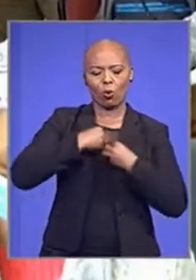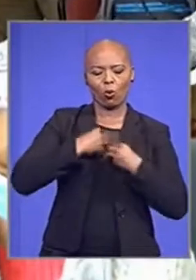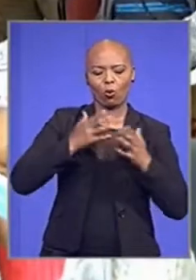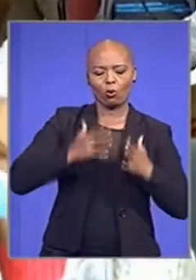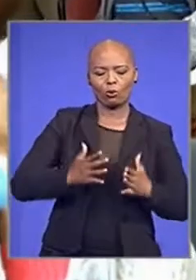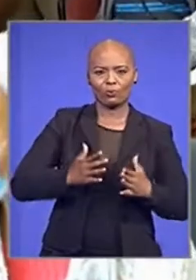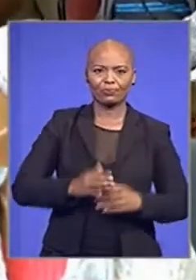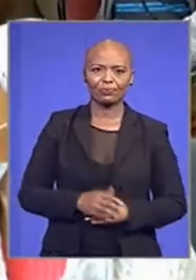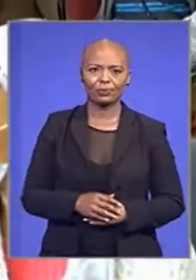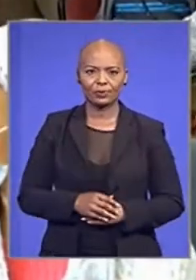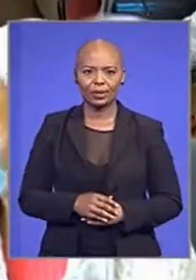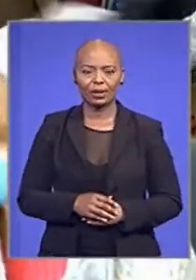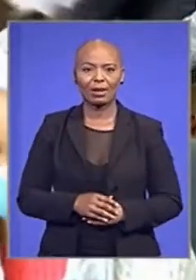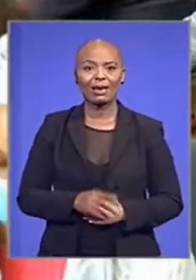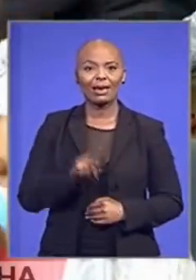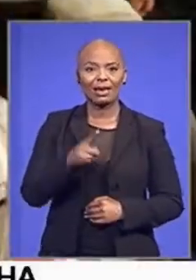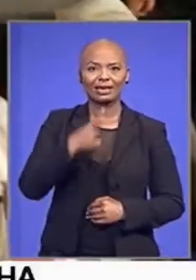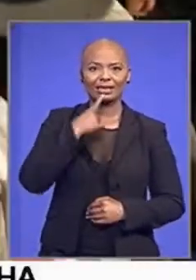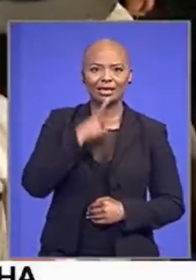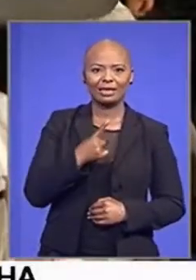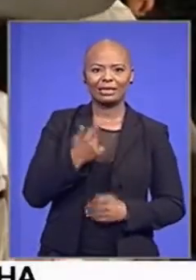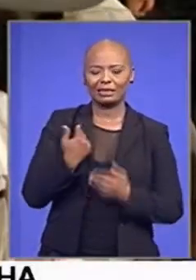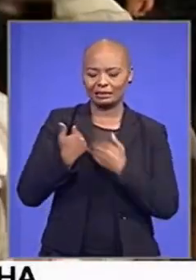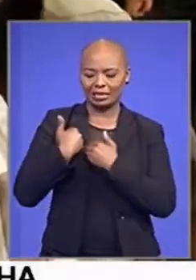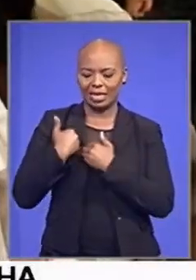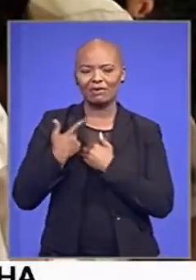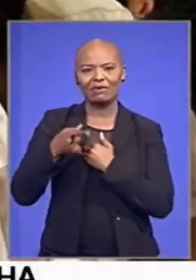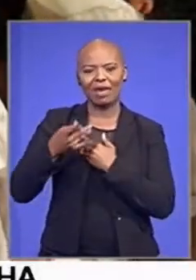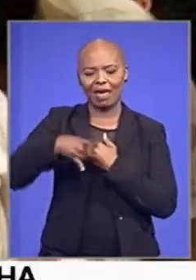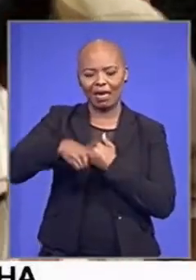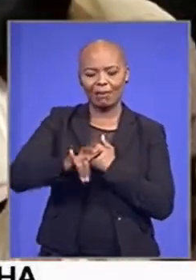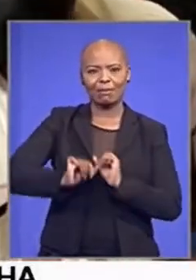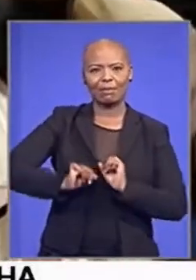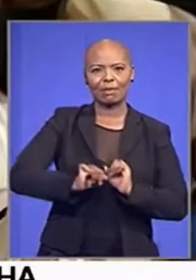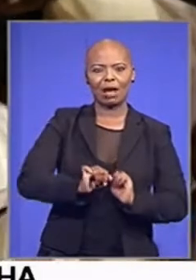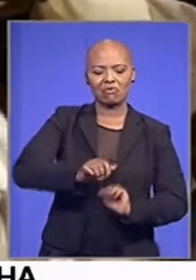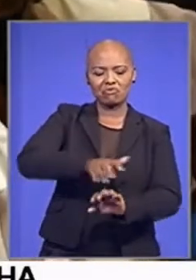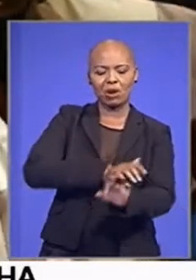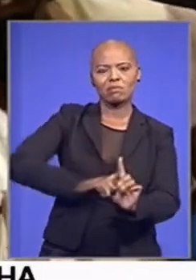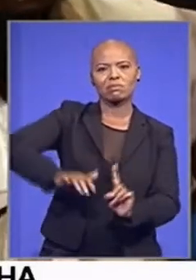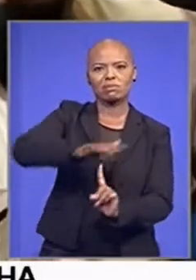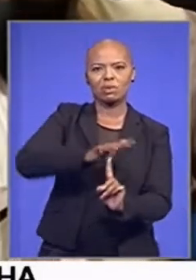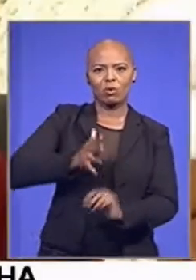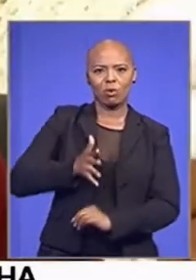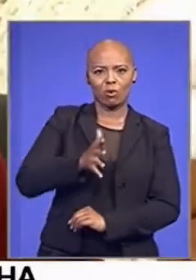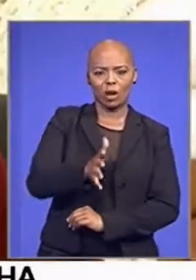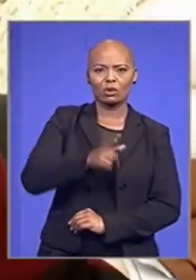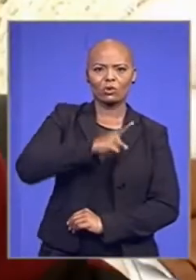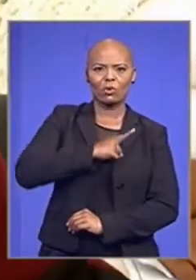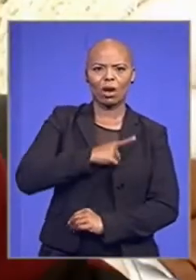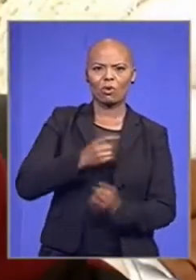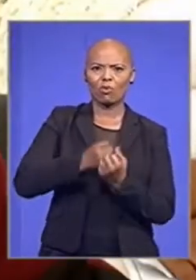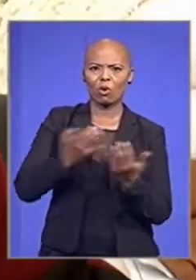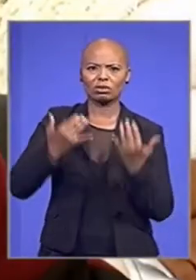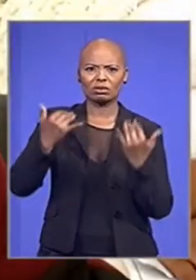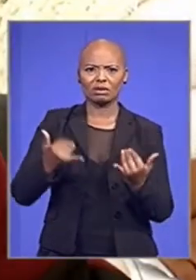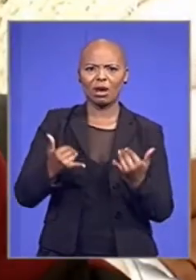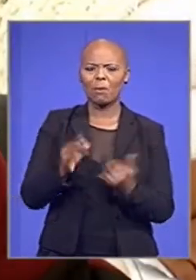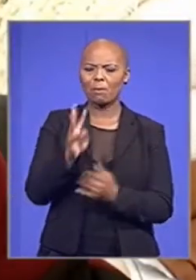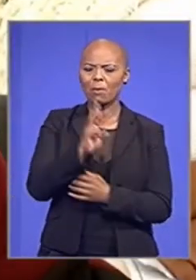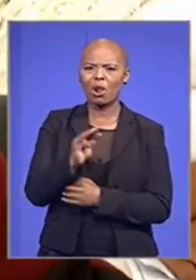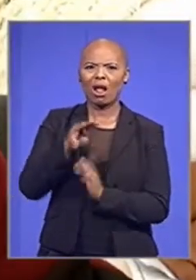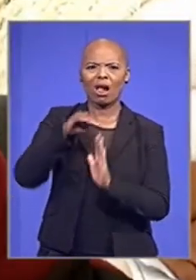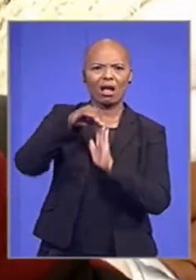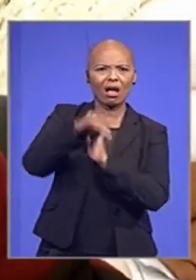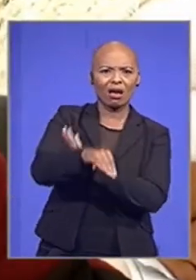Ba tsieditswe ke ho leka ho boloka mehlape ya bona. Beng bana ba mehlape ba re ba lahlehelwa ke dimilione